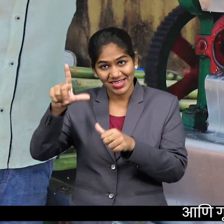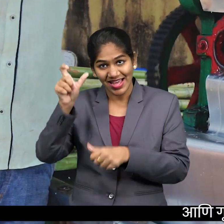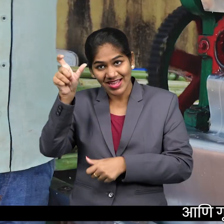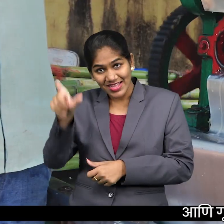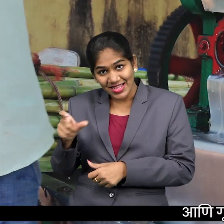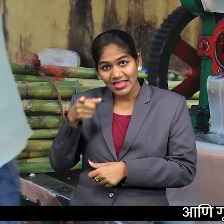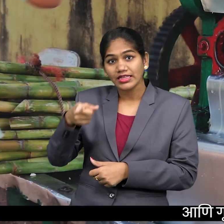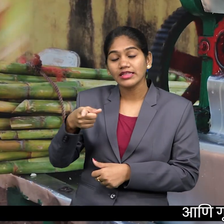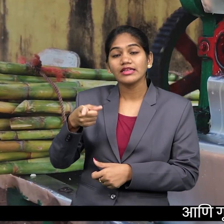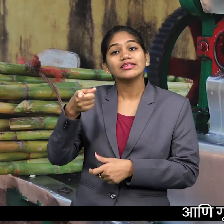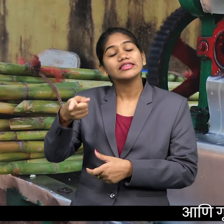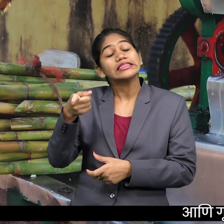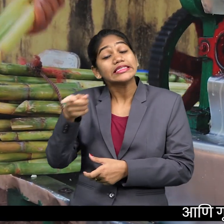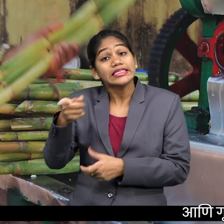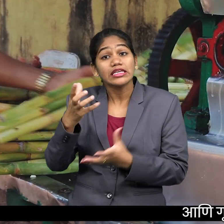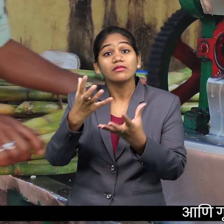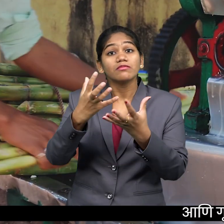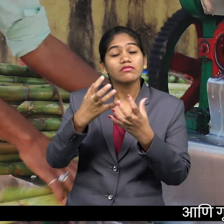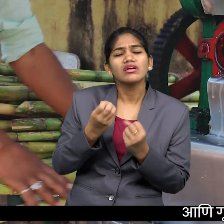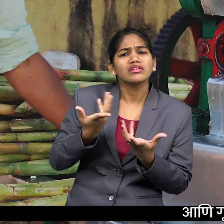आणि गूळ तयार केला आहे.